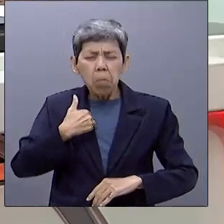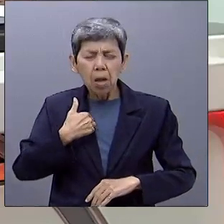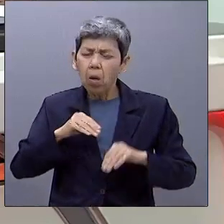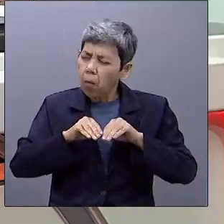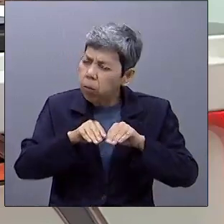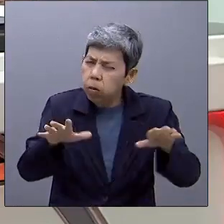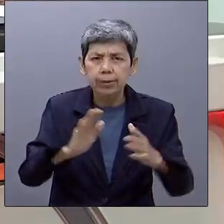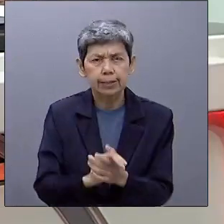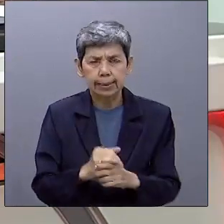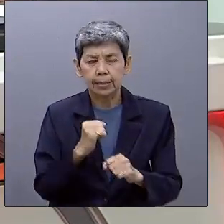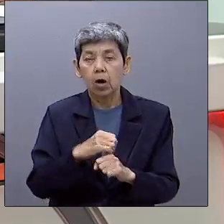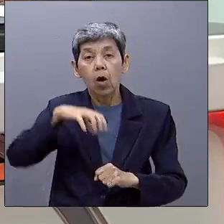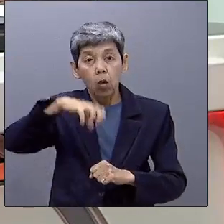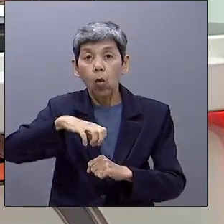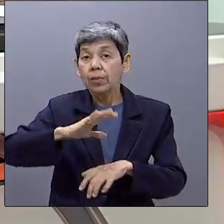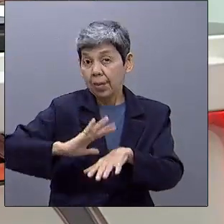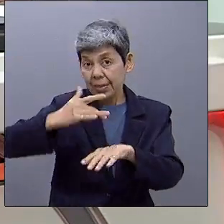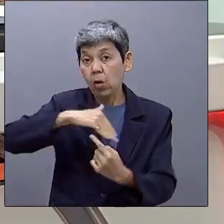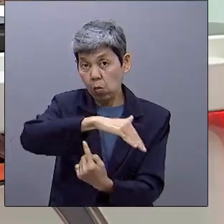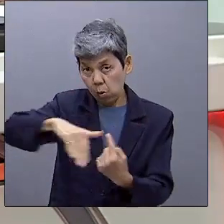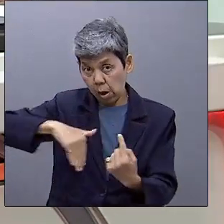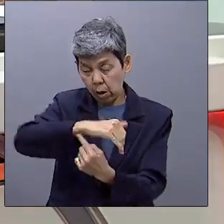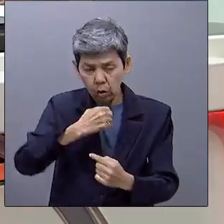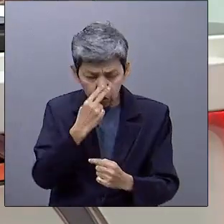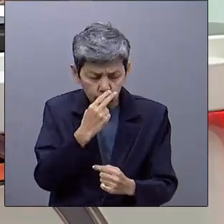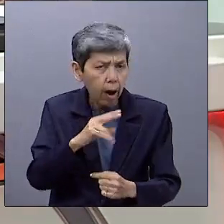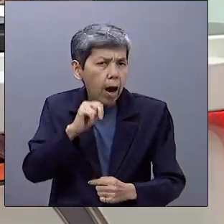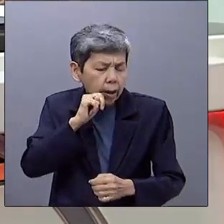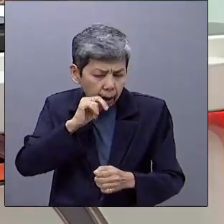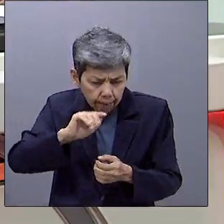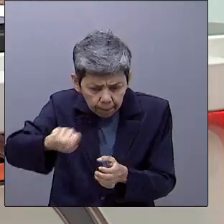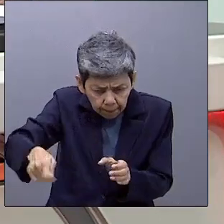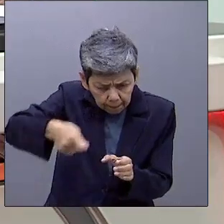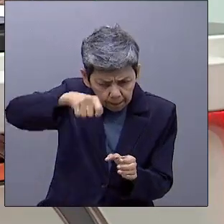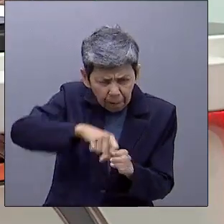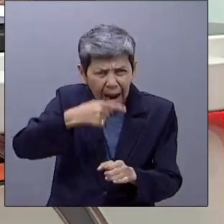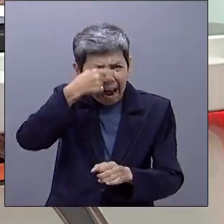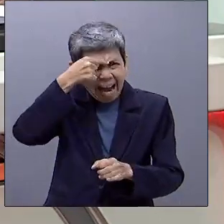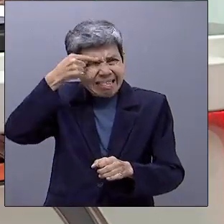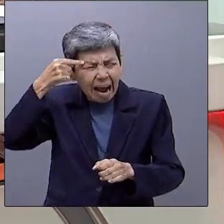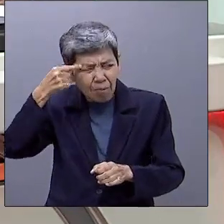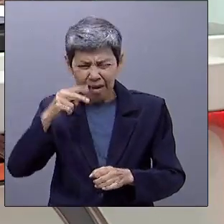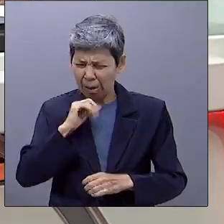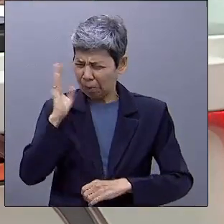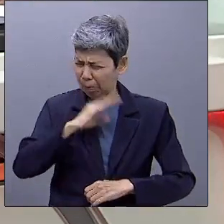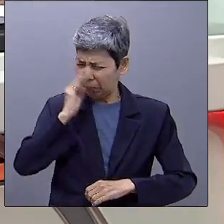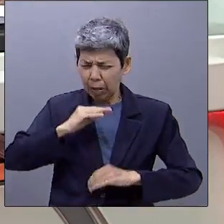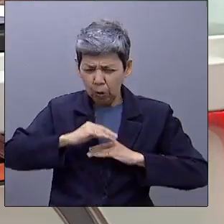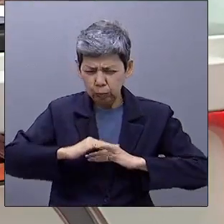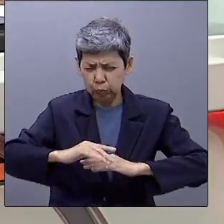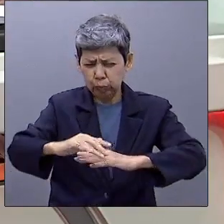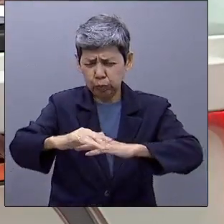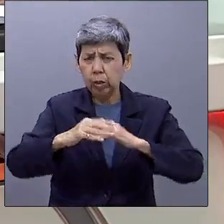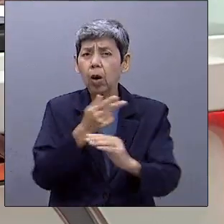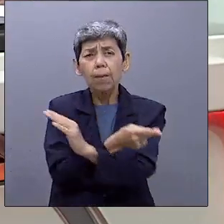เจ้าหน้าที่จากกรมทรัพยากรธรรมชาติและสิ่งแวดล้อมไปเก็บตัวอย่างน้ำที่มีสีดำคล้ายกับน้ำเสียที่ริมหาดกะรนจังหวัด